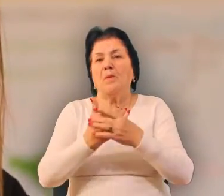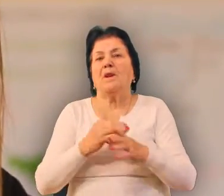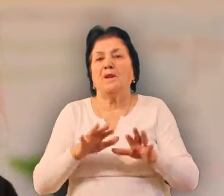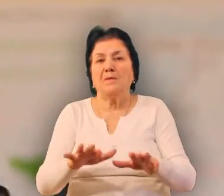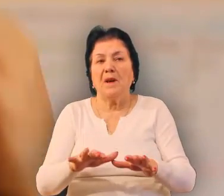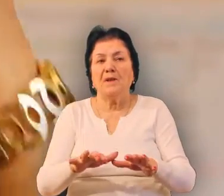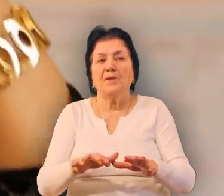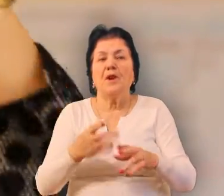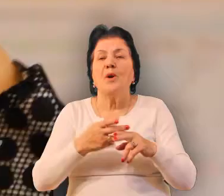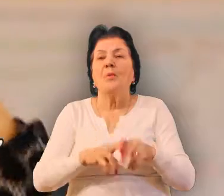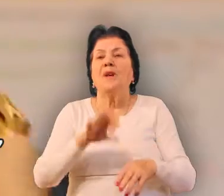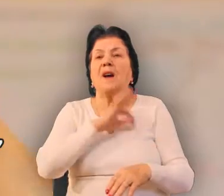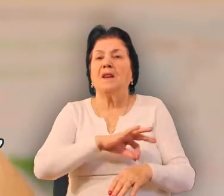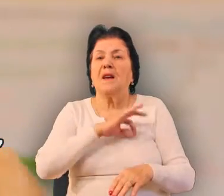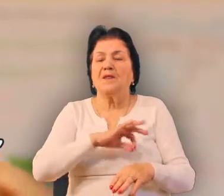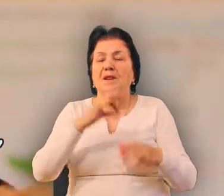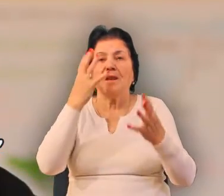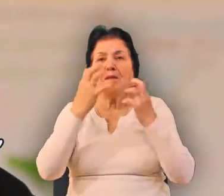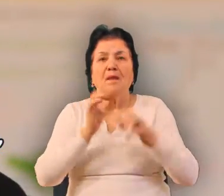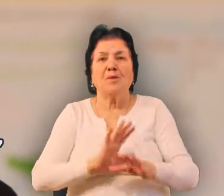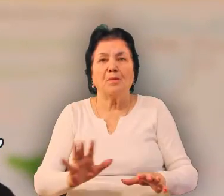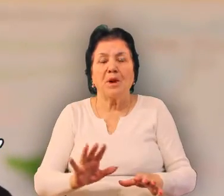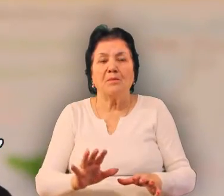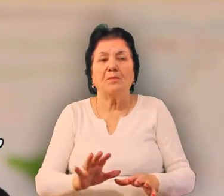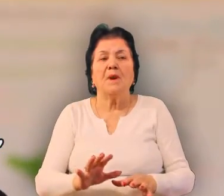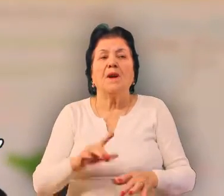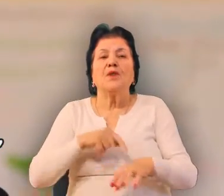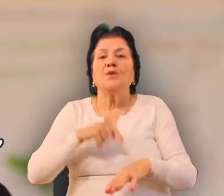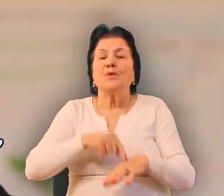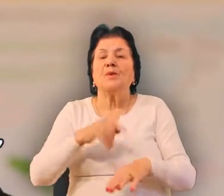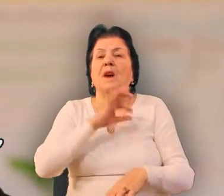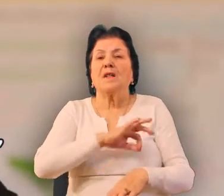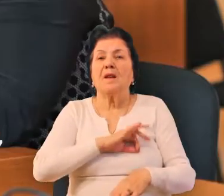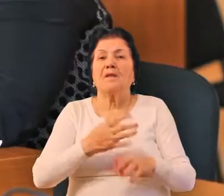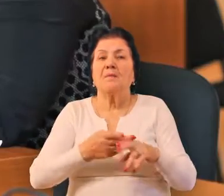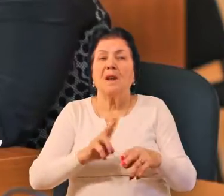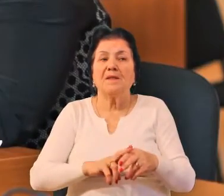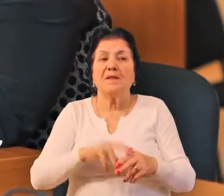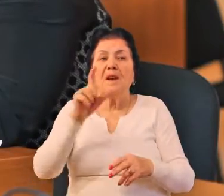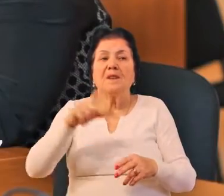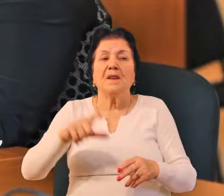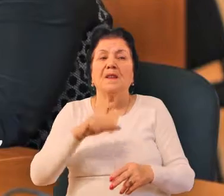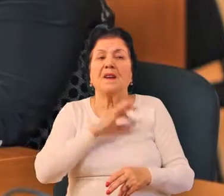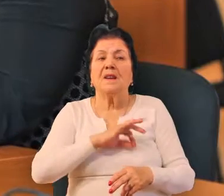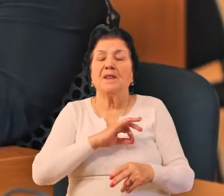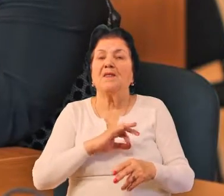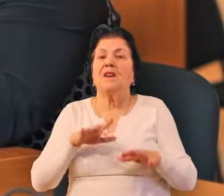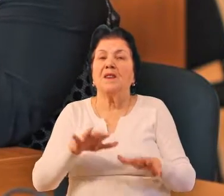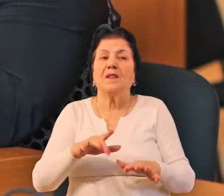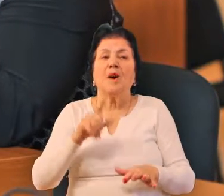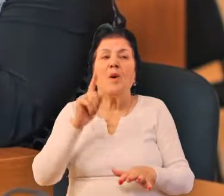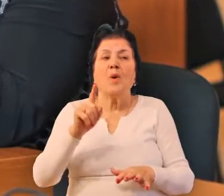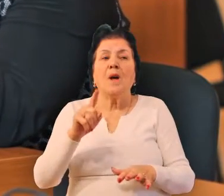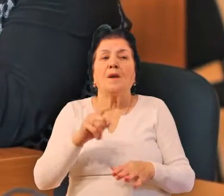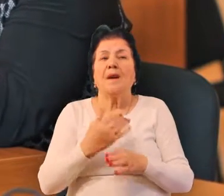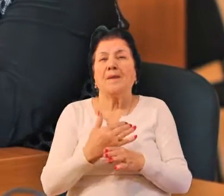nəzərdə tutmuram. Çünki xeyriyyəçilik belədir ki, insanlara xeyriyyəçilik eləyəndə tədricən onlarda ələ baxımlıq yaranır. Amma